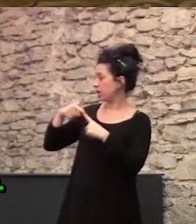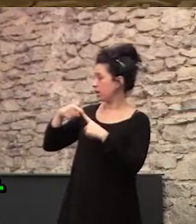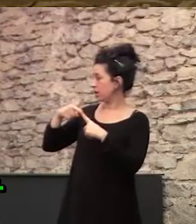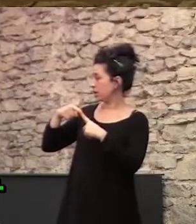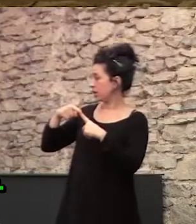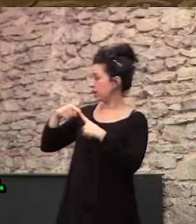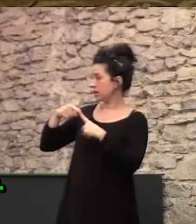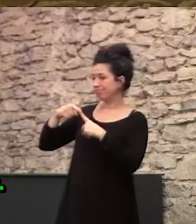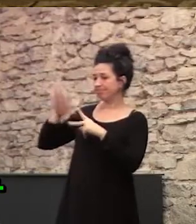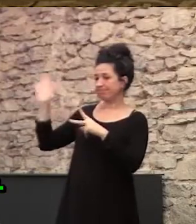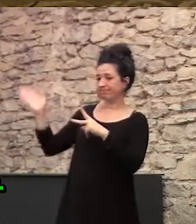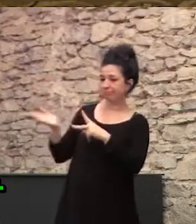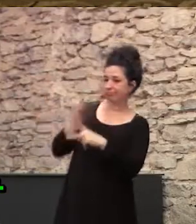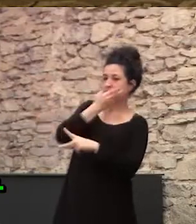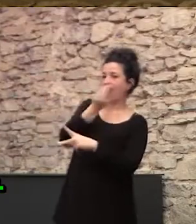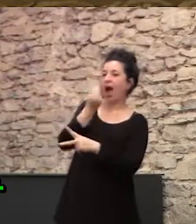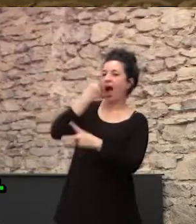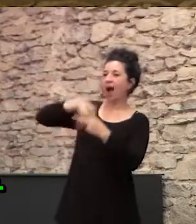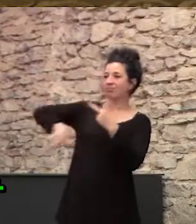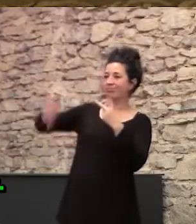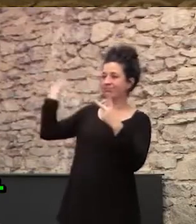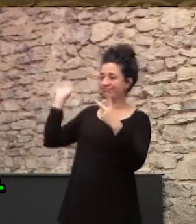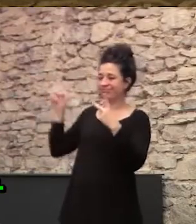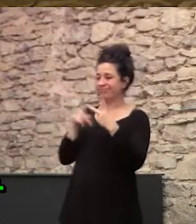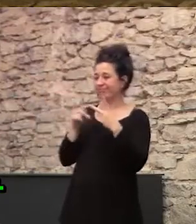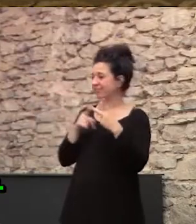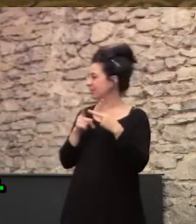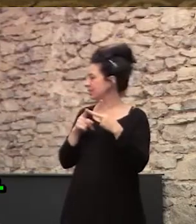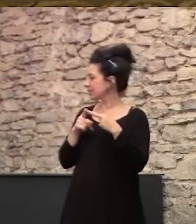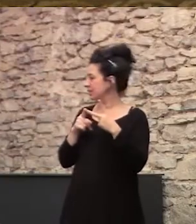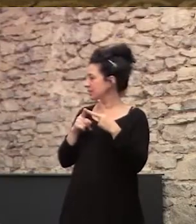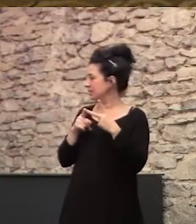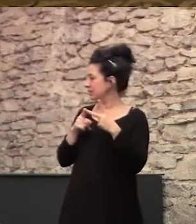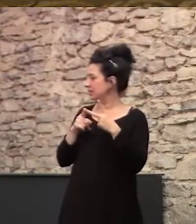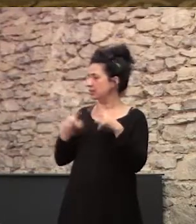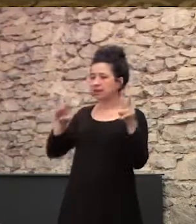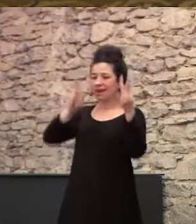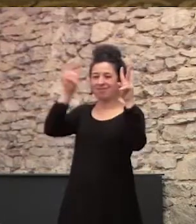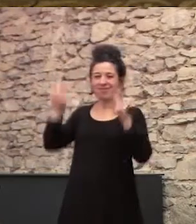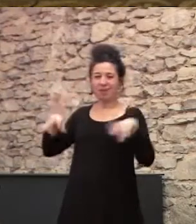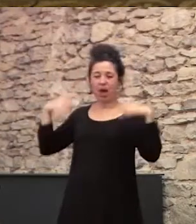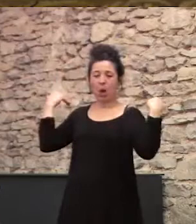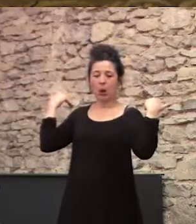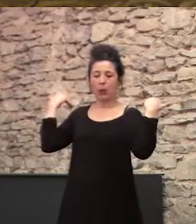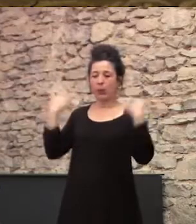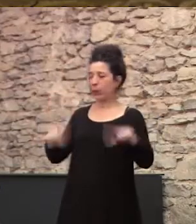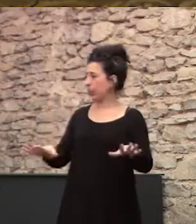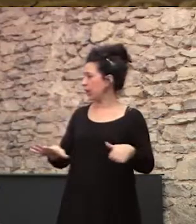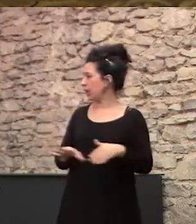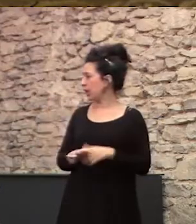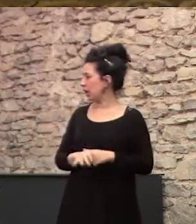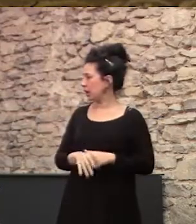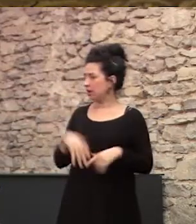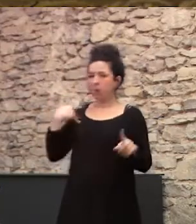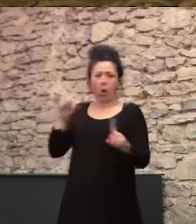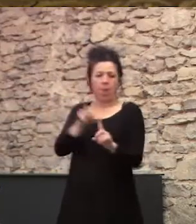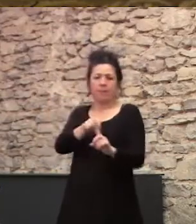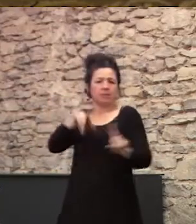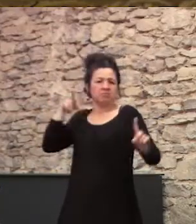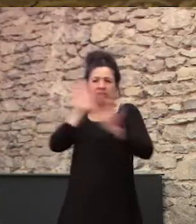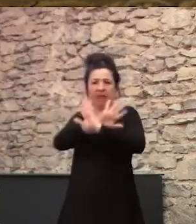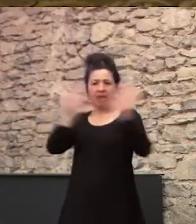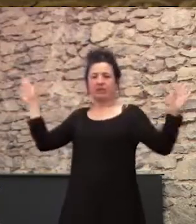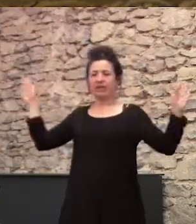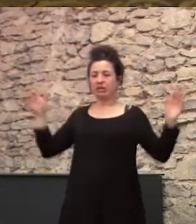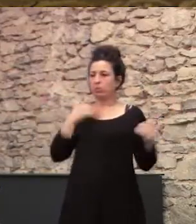hundi bat egin goetela, ze, puf, irutzen gai bat... Zerkitu zela begita da, beste dira dela,